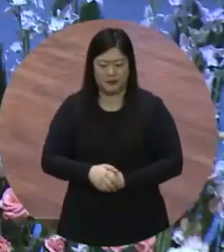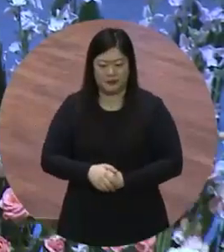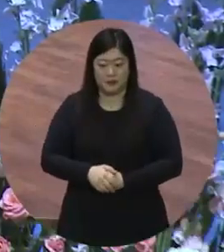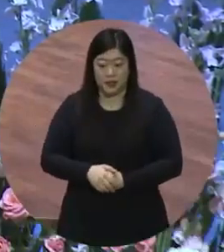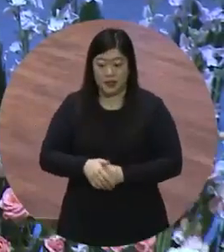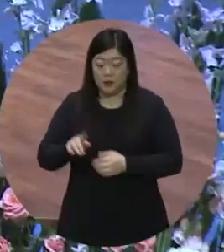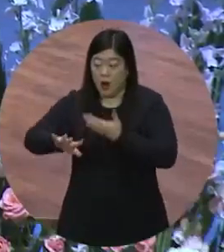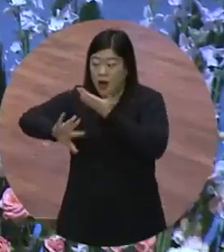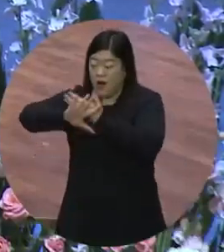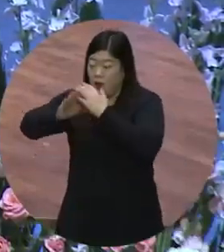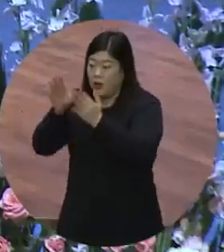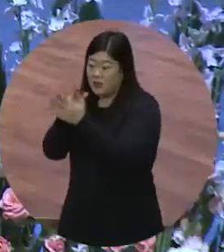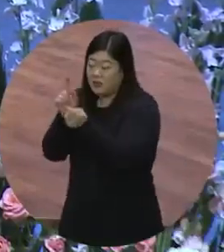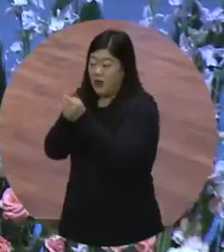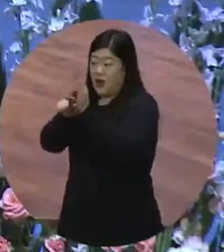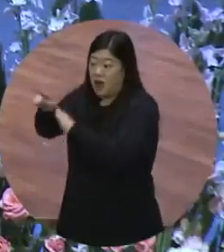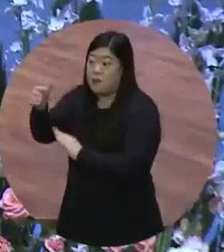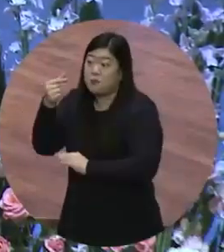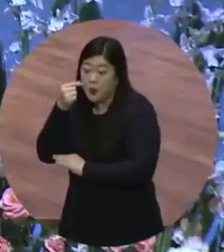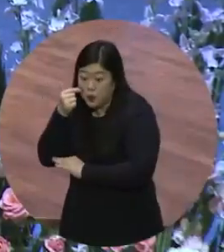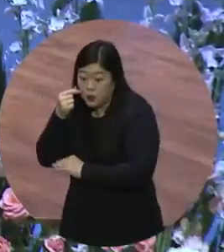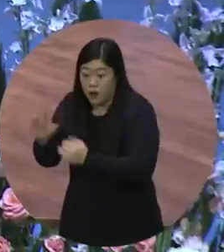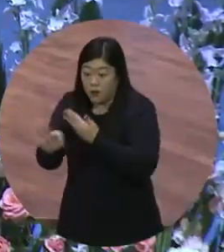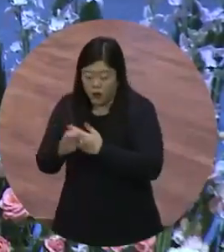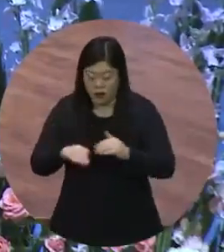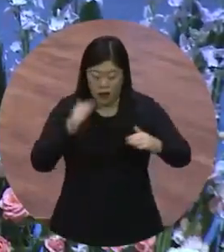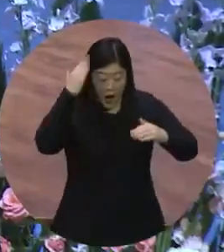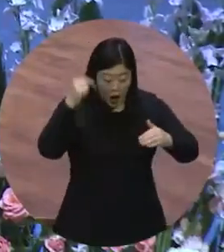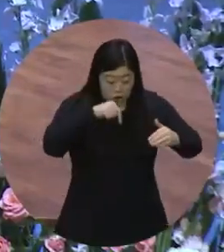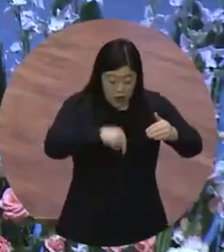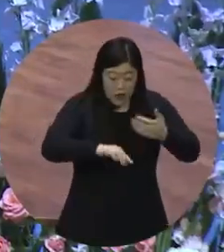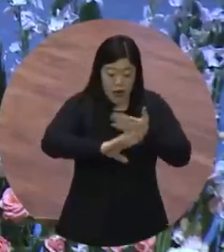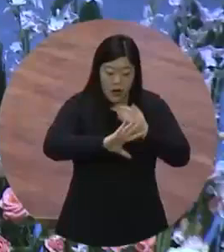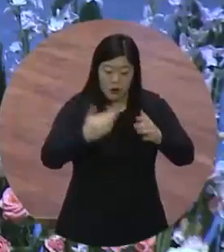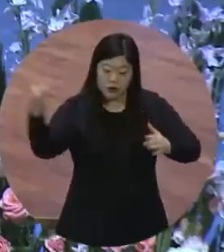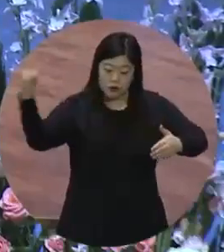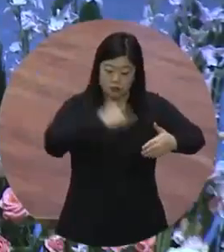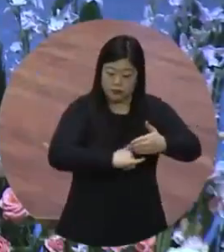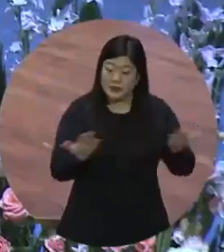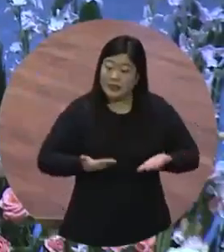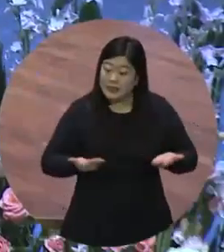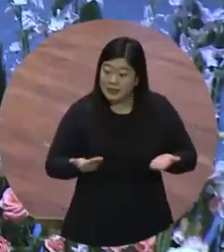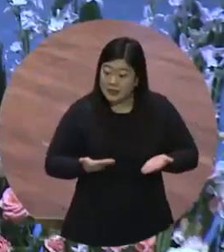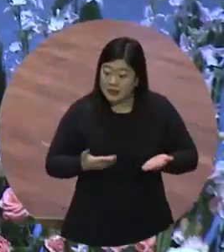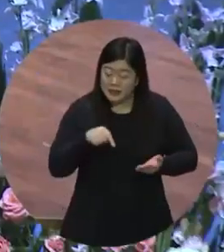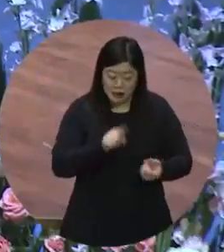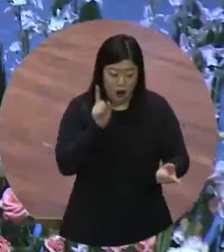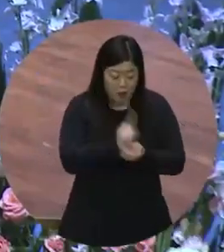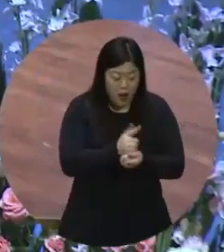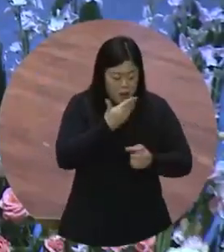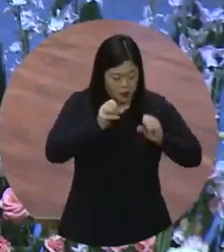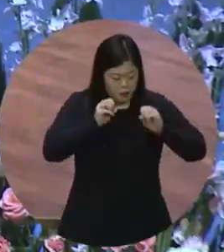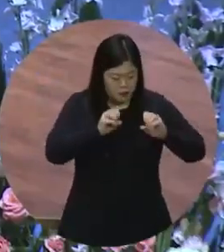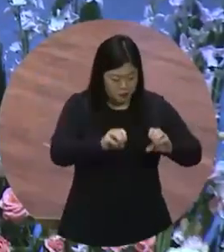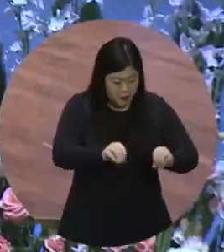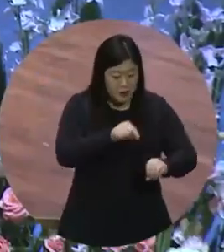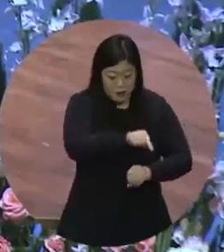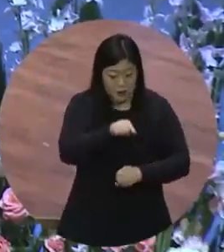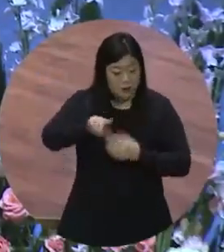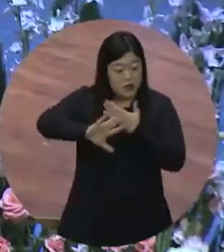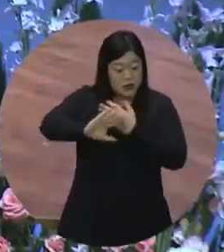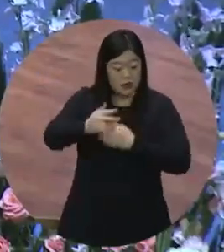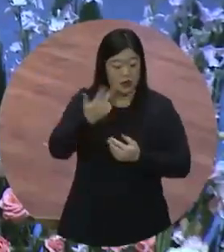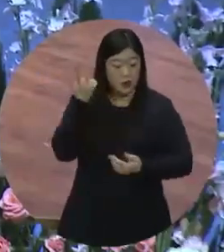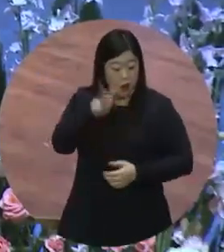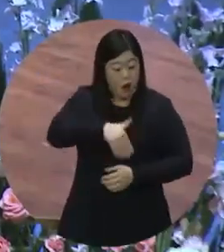다민족들을 훈련시켜가지고 역파송하는 전략. 그 하나는 기뻐하신 겁니다. 그 나라를 보내주는 거예요. 다시 가서 너희 나라 가서 복음